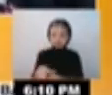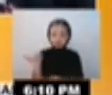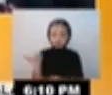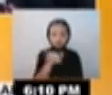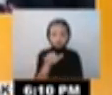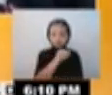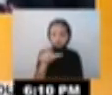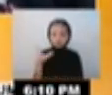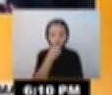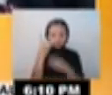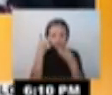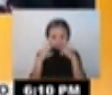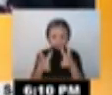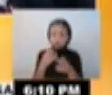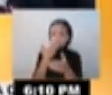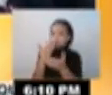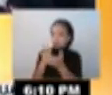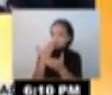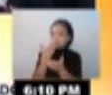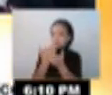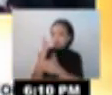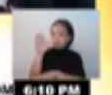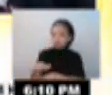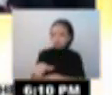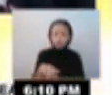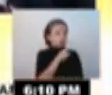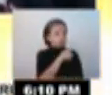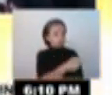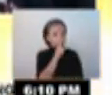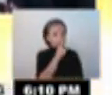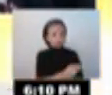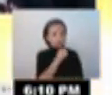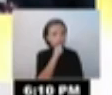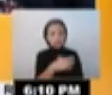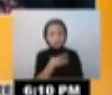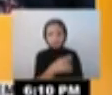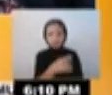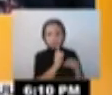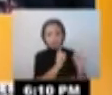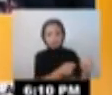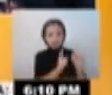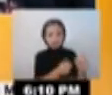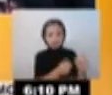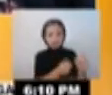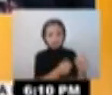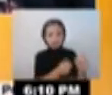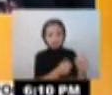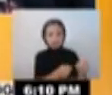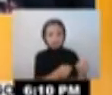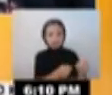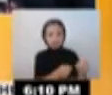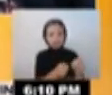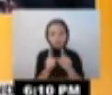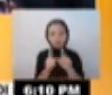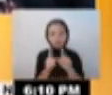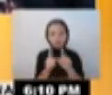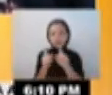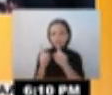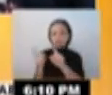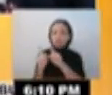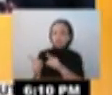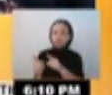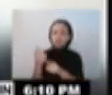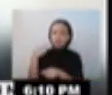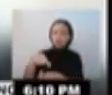Ayaw daw po ninyo talagang dumalo sa Quadcom hearing. Bakit? Nga, Corina, alam mo, kung hindi lang ako